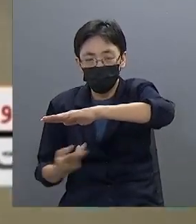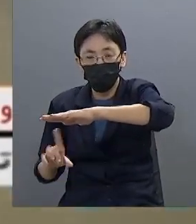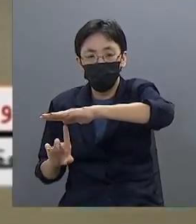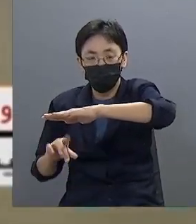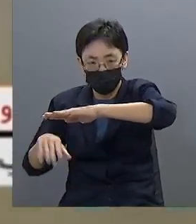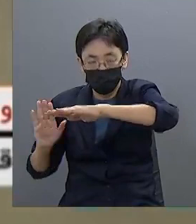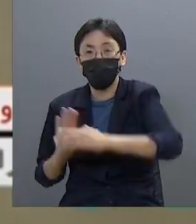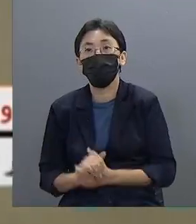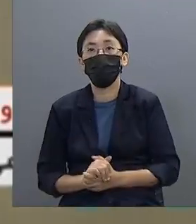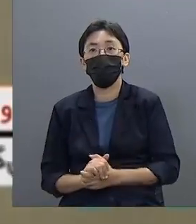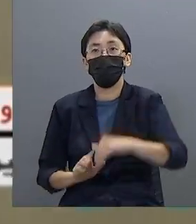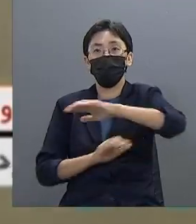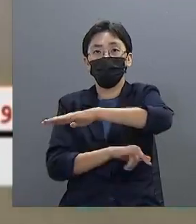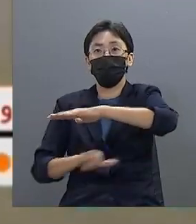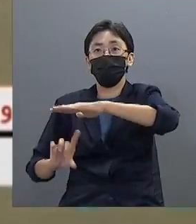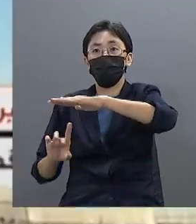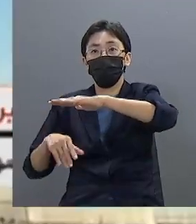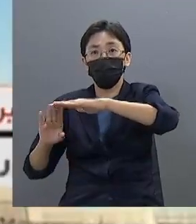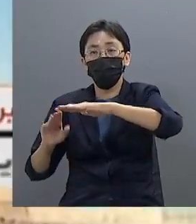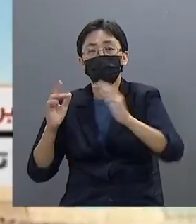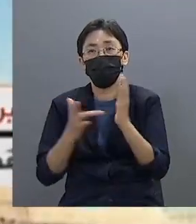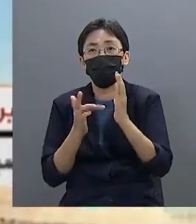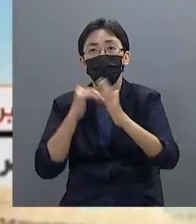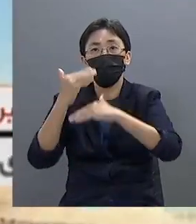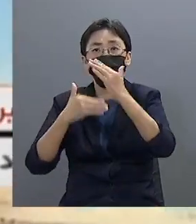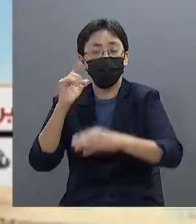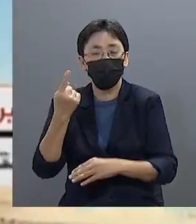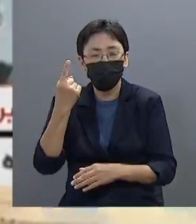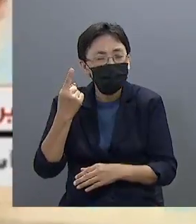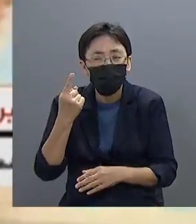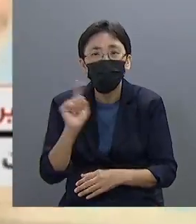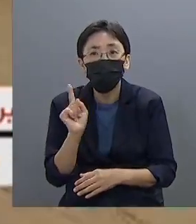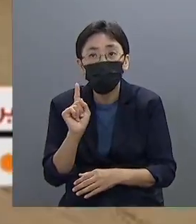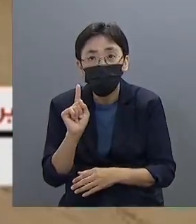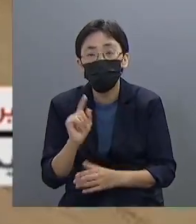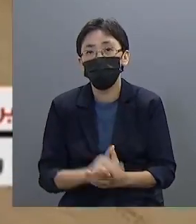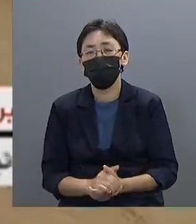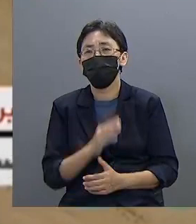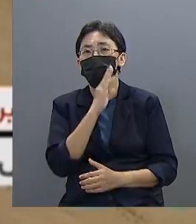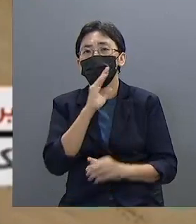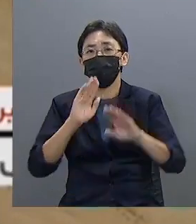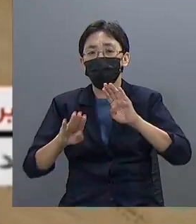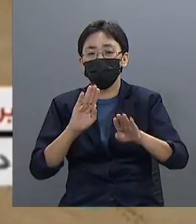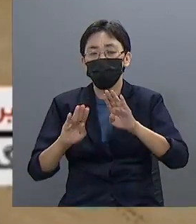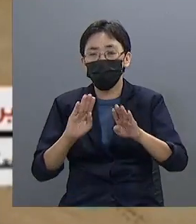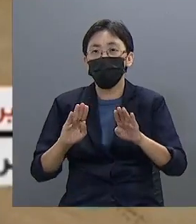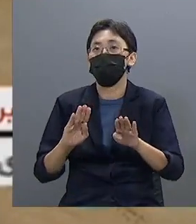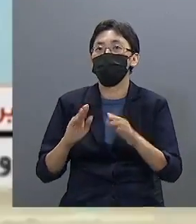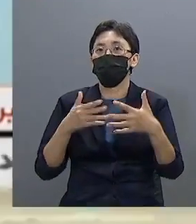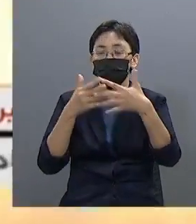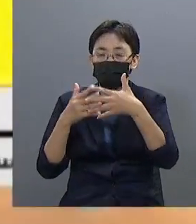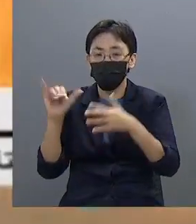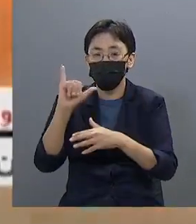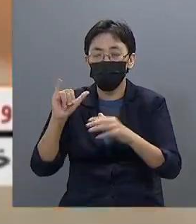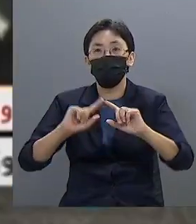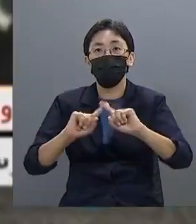แต่เทคโนโลยีของอิหร่านไม่ได้ล้ำหน้าเท่าไหร่นักนะคะเหมือนกับมวยคนละรุ่นกับโดรนของฝั่งตะวันตกค่ะแต่ว่าจุดนี้ไม่ได้หม